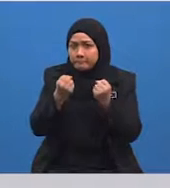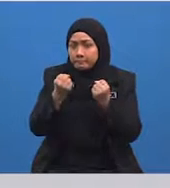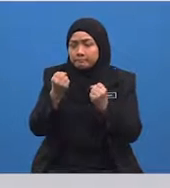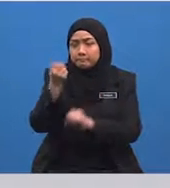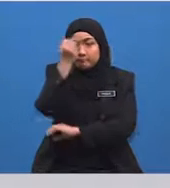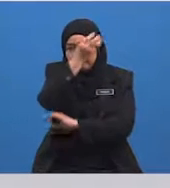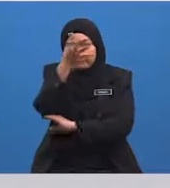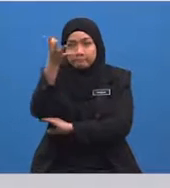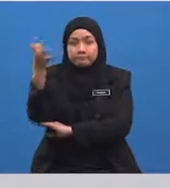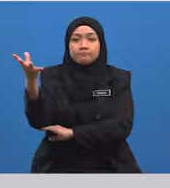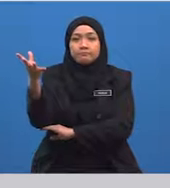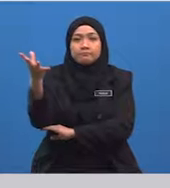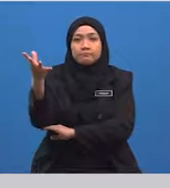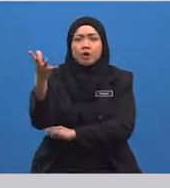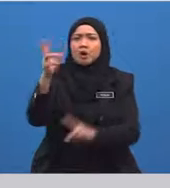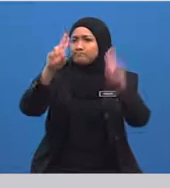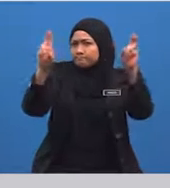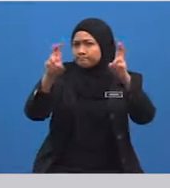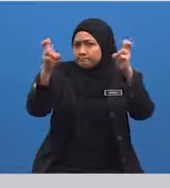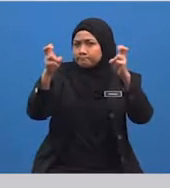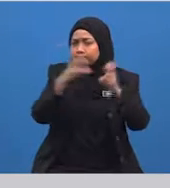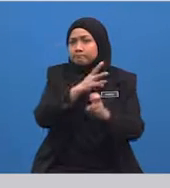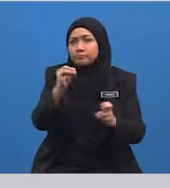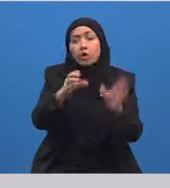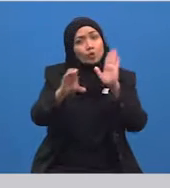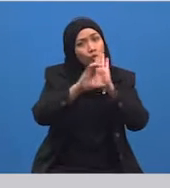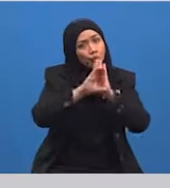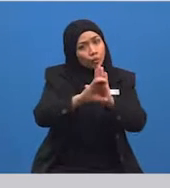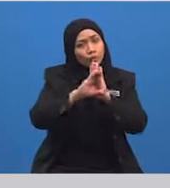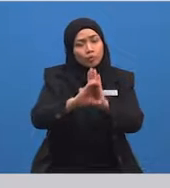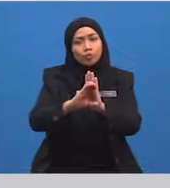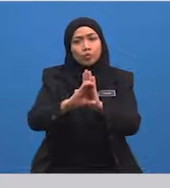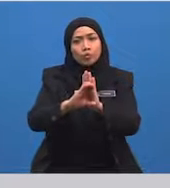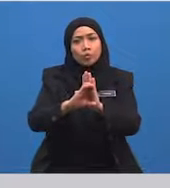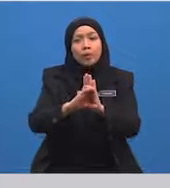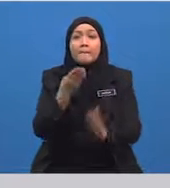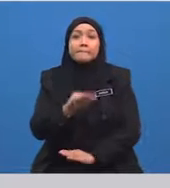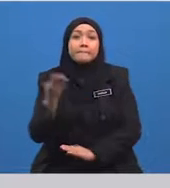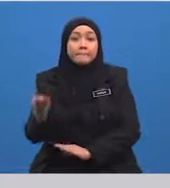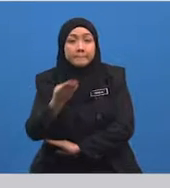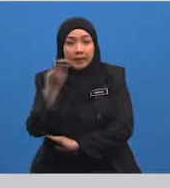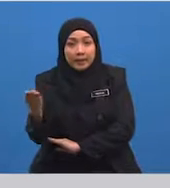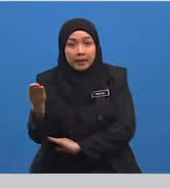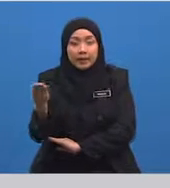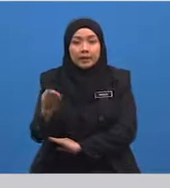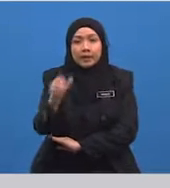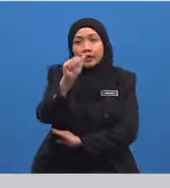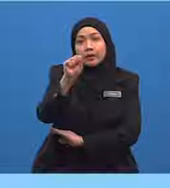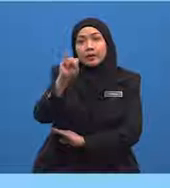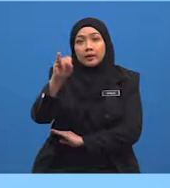mari kita imbas kembali contoh-contoh bahan yang berasid dan